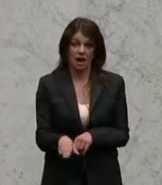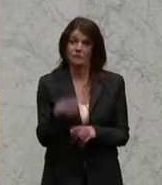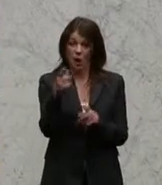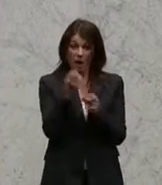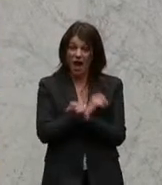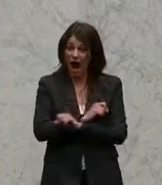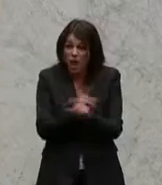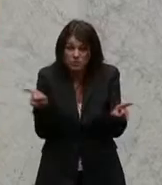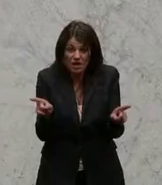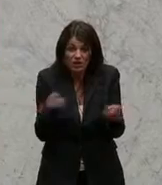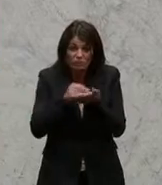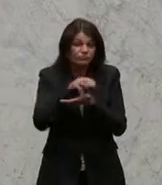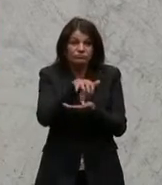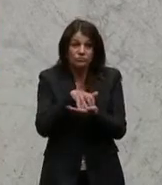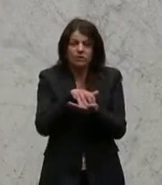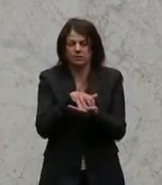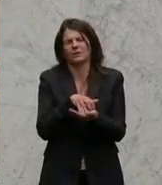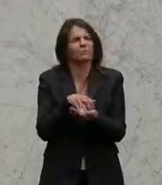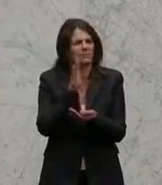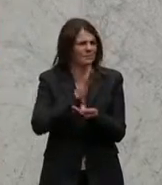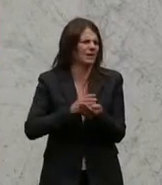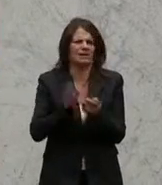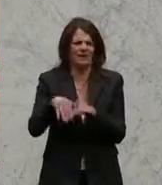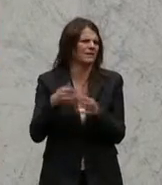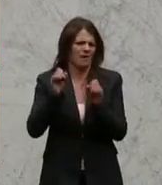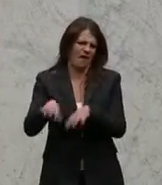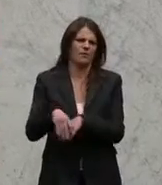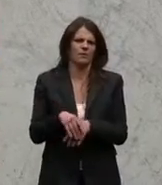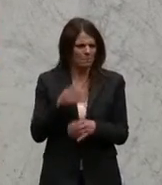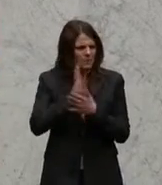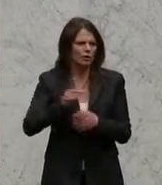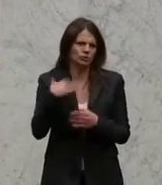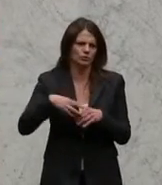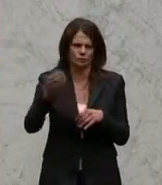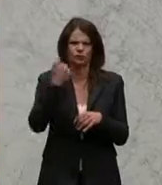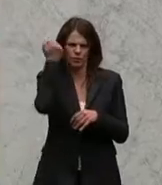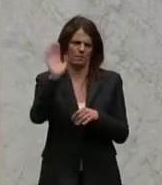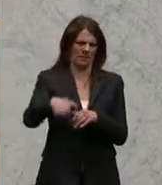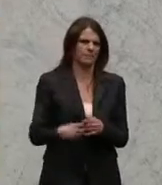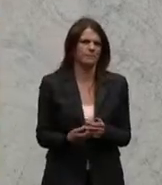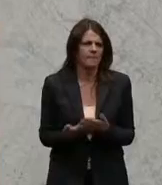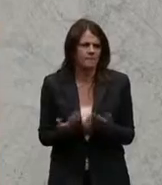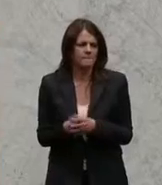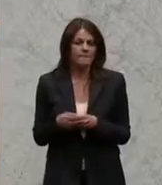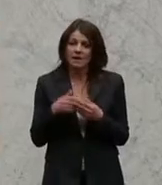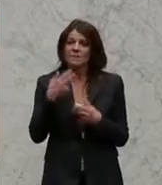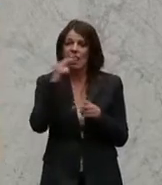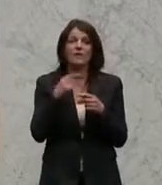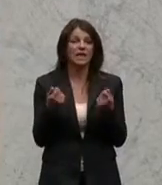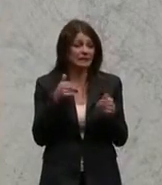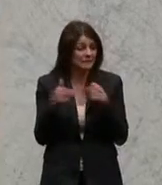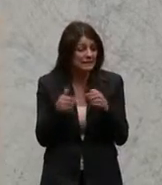heute da rausgelassen haben, die können Sie sich sparen. Schämen Sie sich dafür. Wie gesagt, Herr